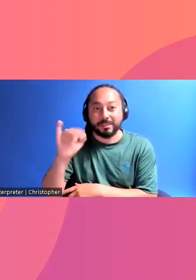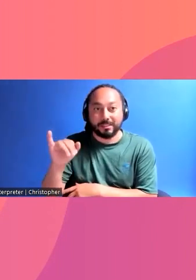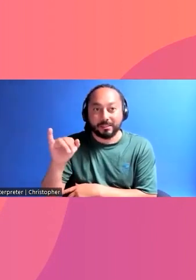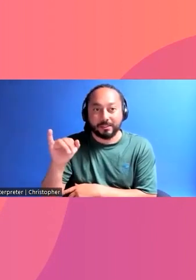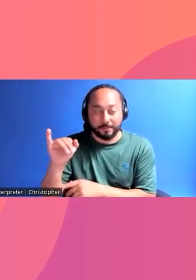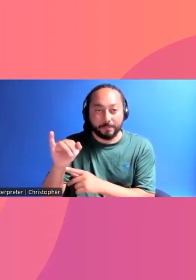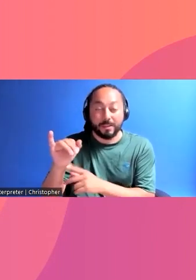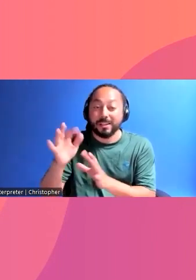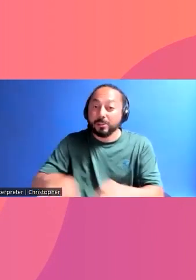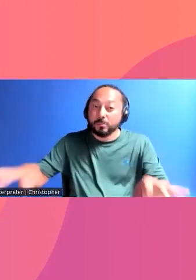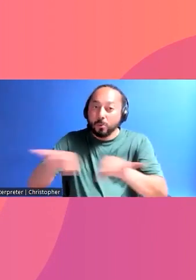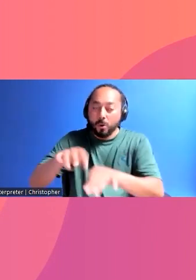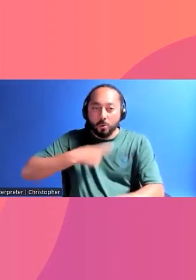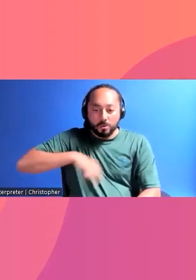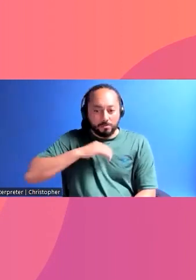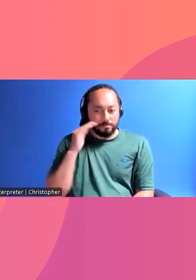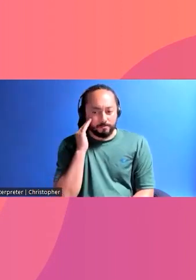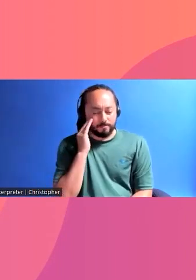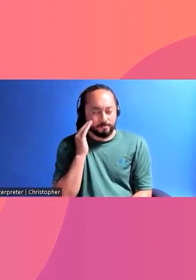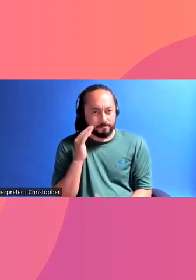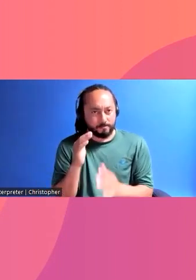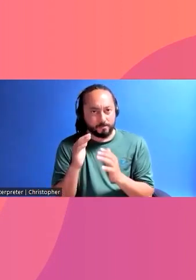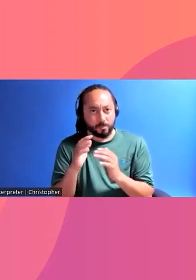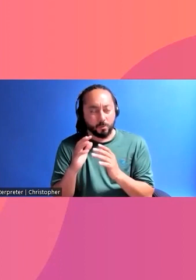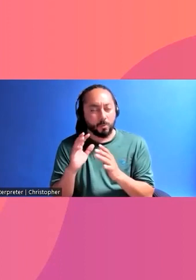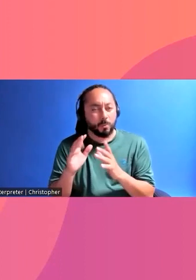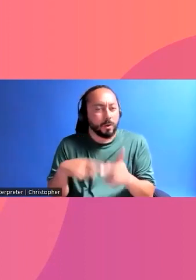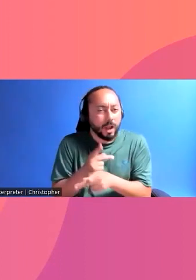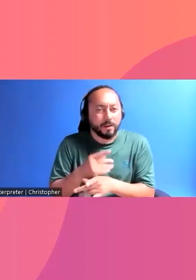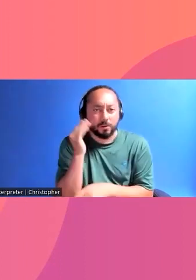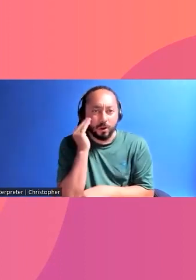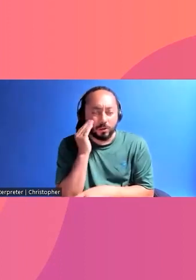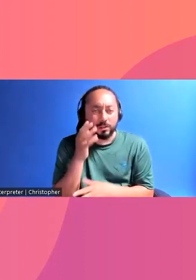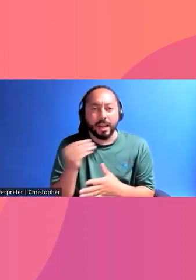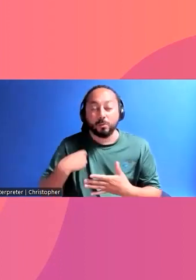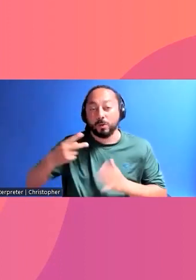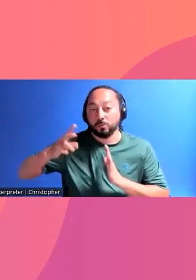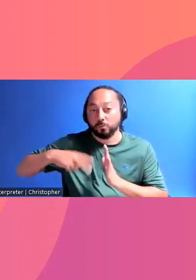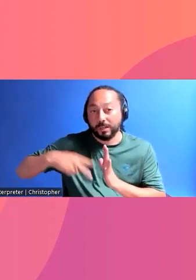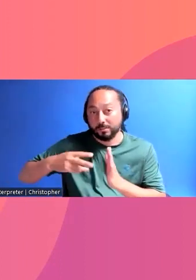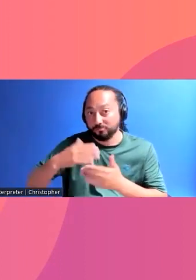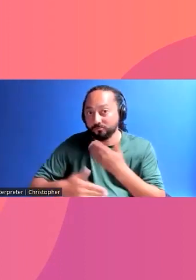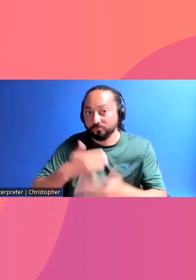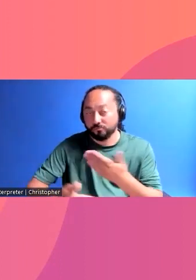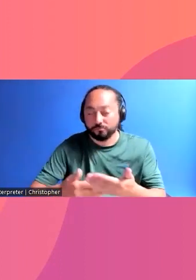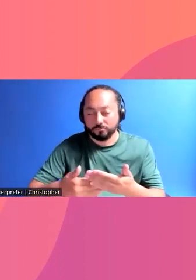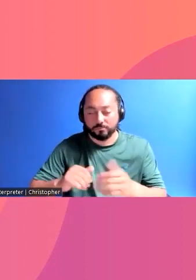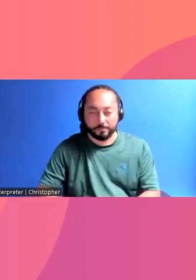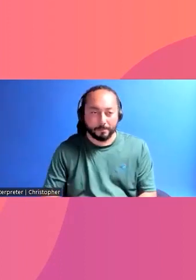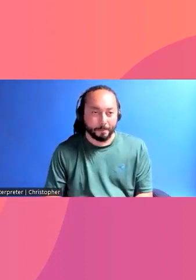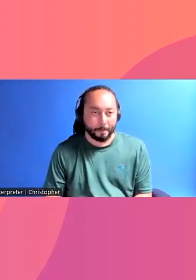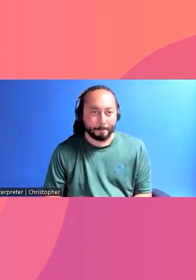faut être critique du type de connaissances que nous Lisons et